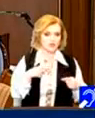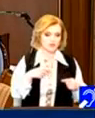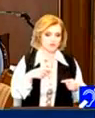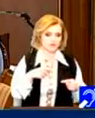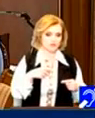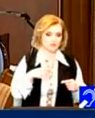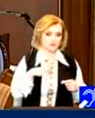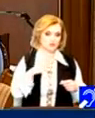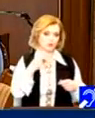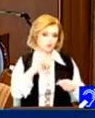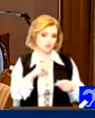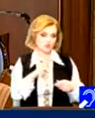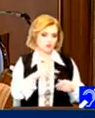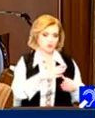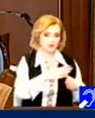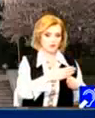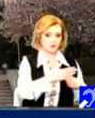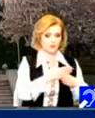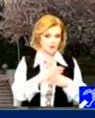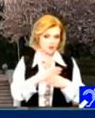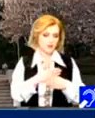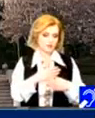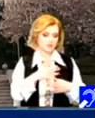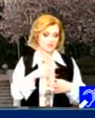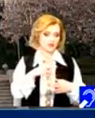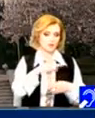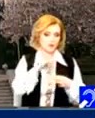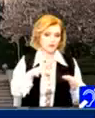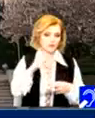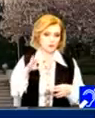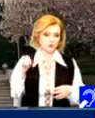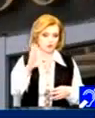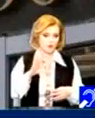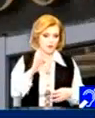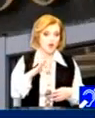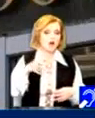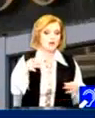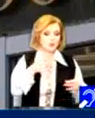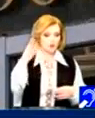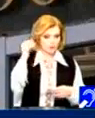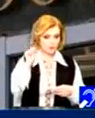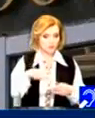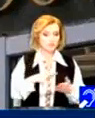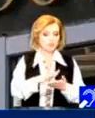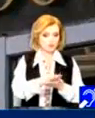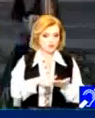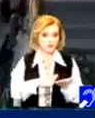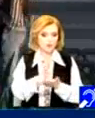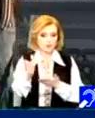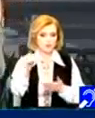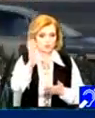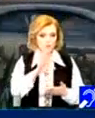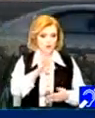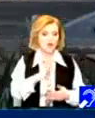la continuitatea proiectului european. Republica Moldova își poate continua parcursul european dacă politicienii vor